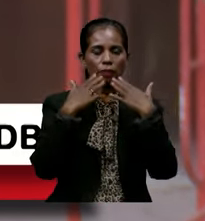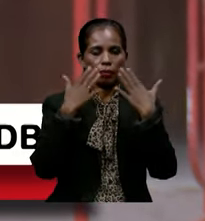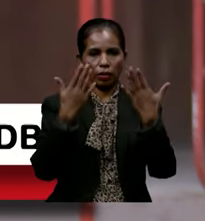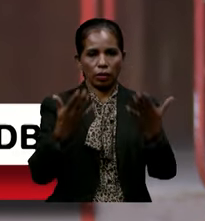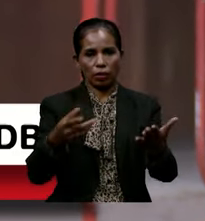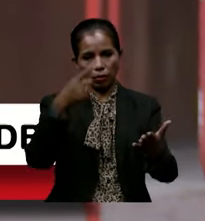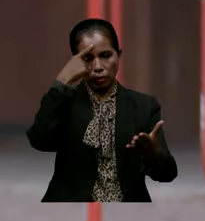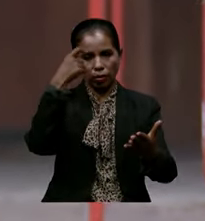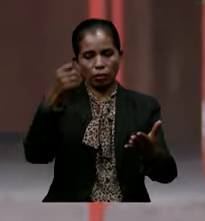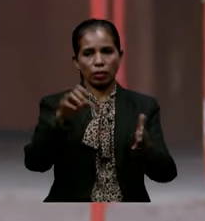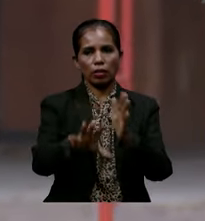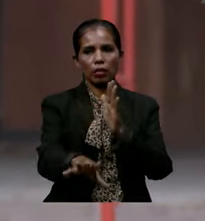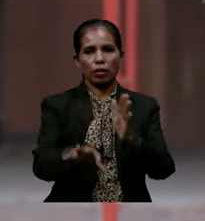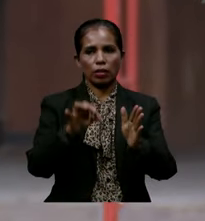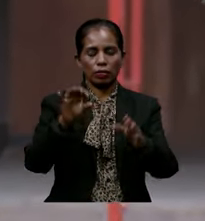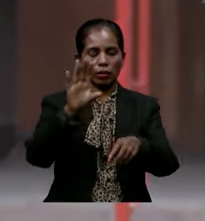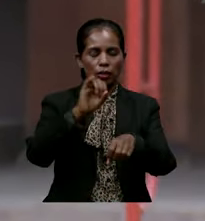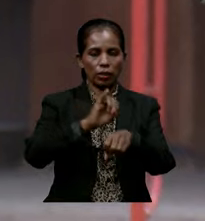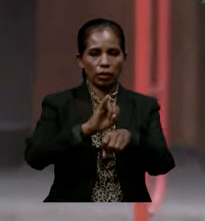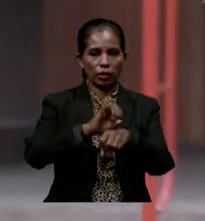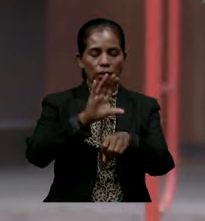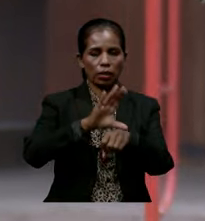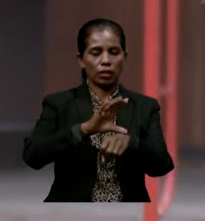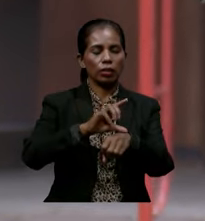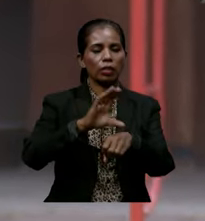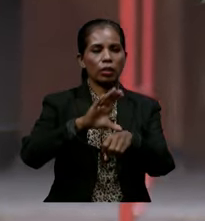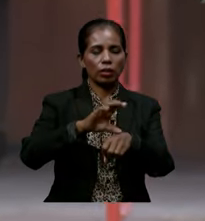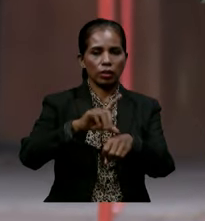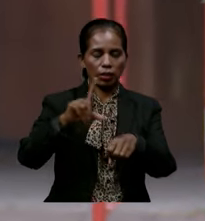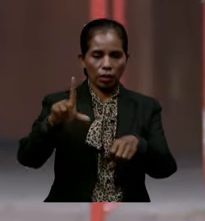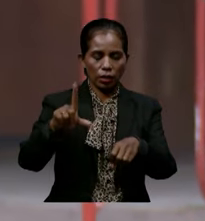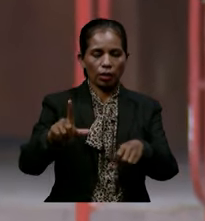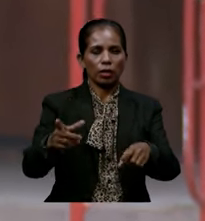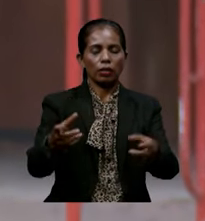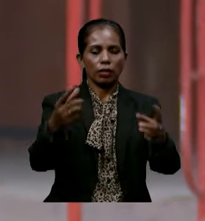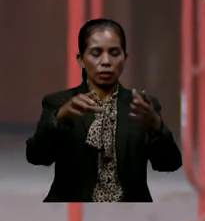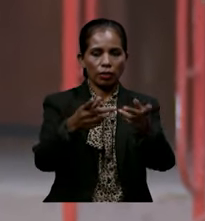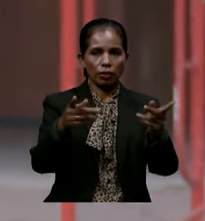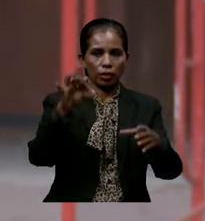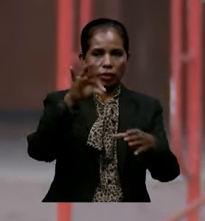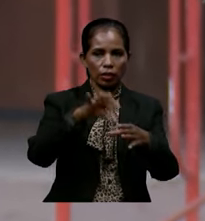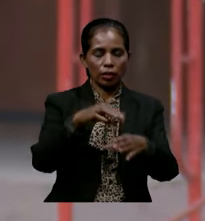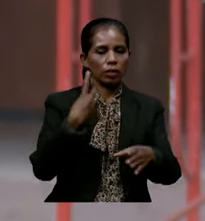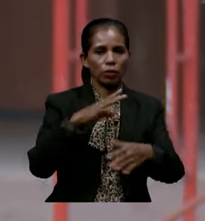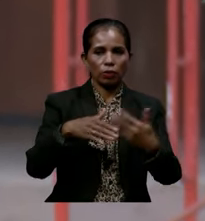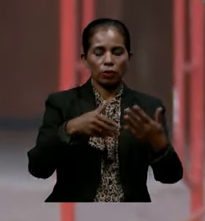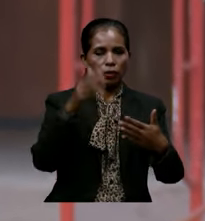tamba hililos katedral ohi mayu dal lansamento kodi kuda ikon. Katedral hanesa itu tuh